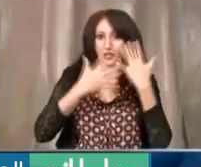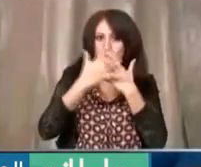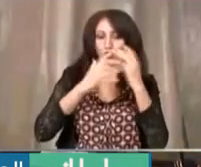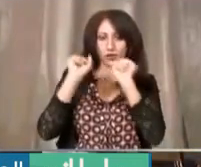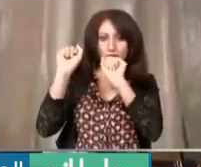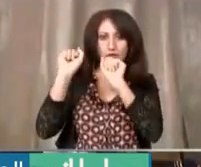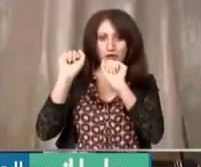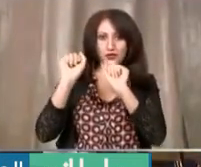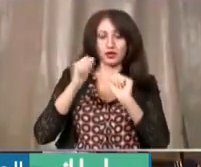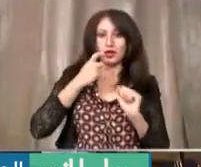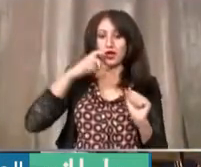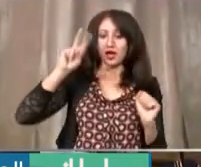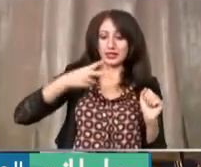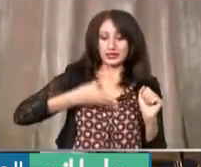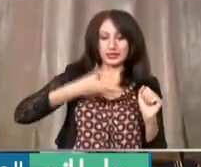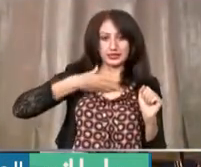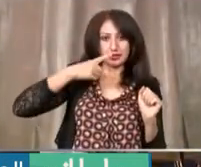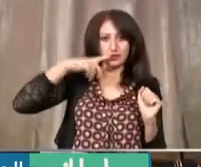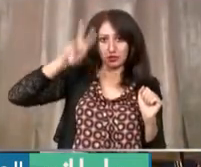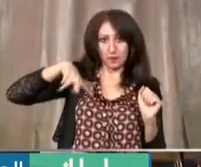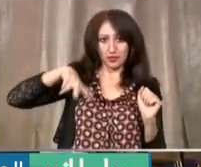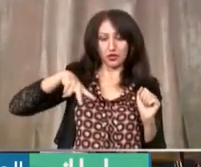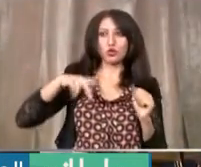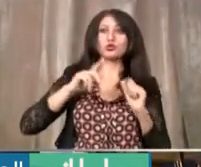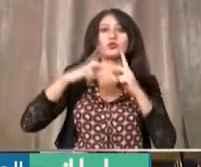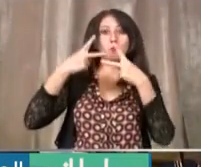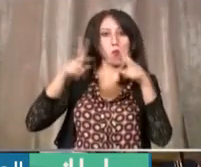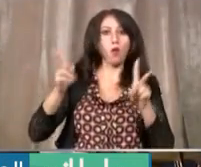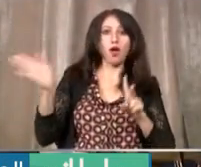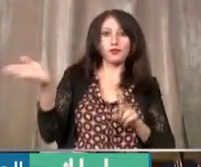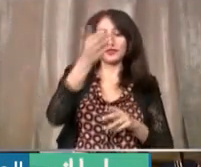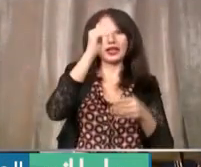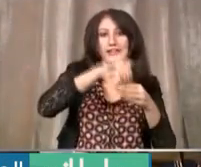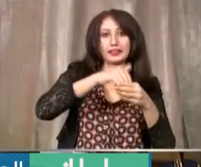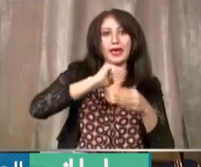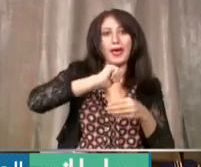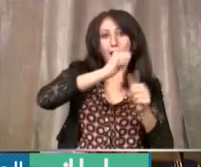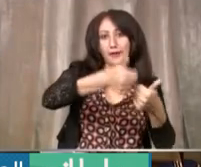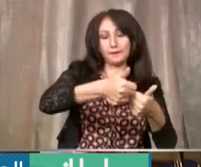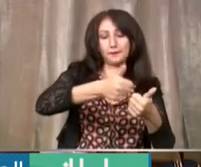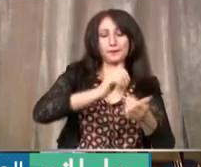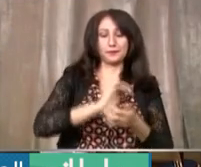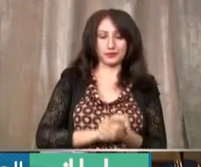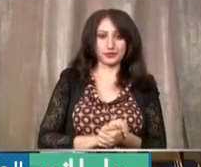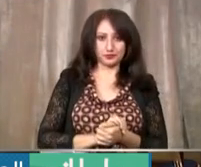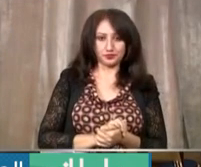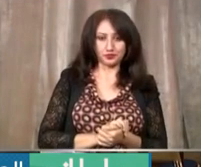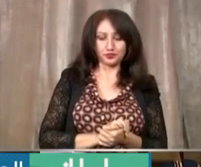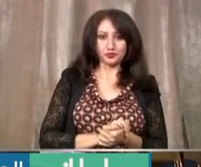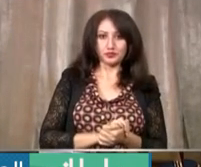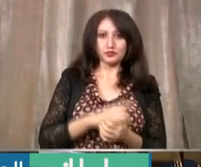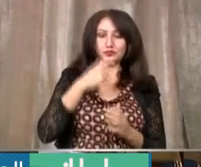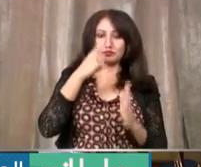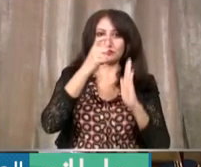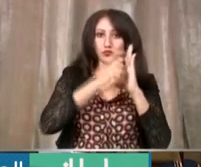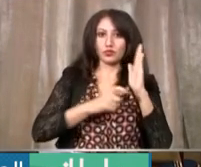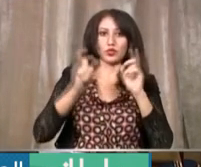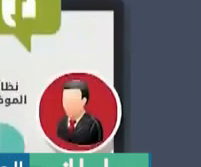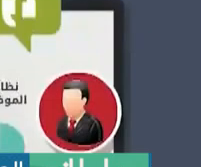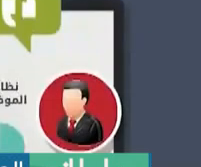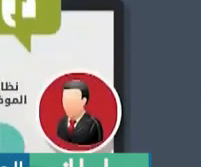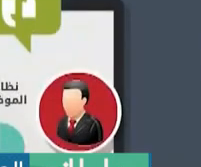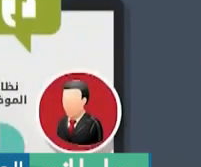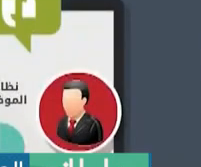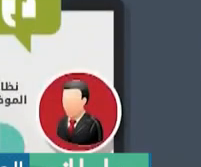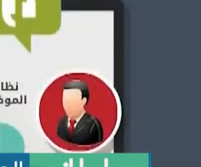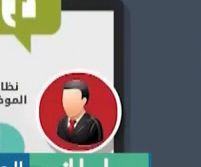وكل من بلغ ال 18 سنه له حق التصويت دي برامج اداره قواعد بيانات المشرفين على انتخابيه